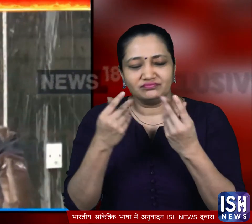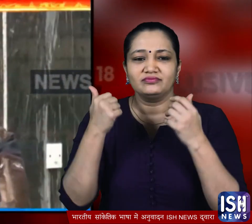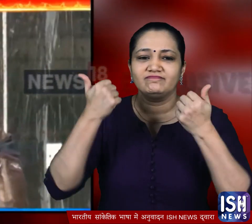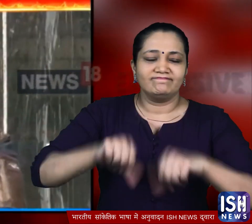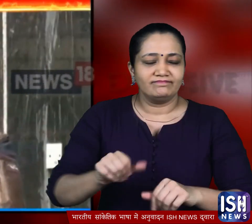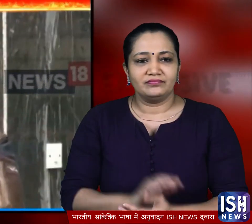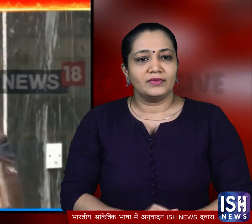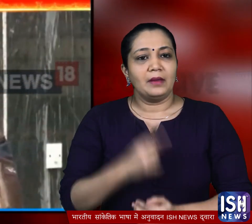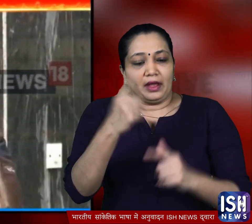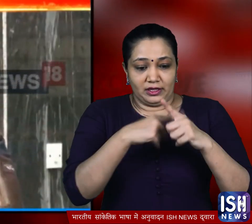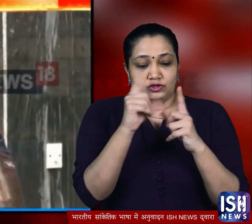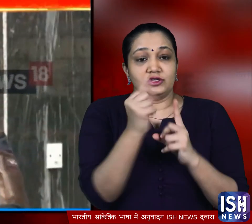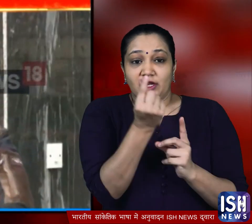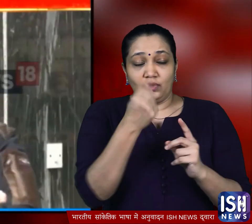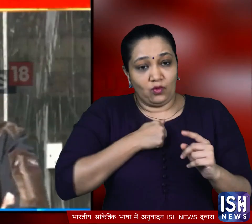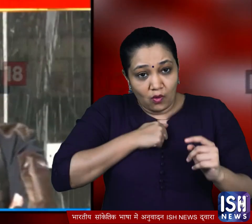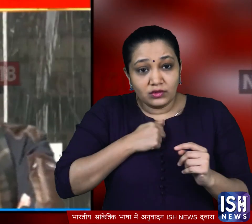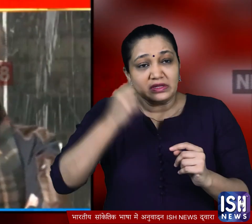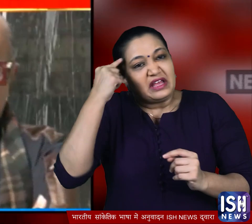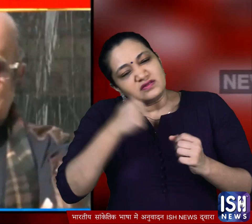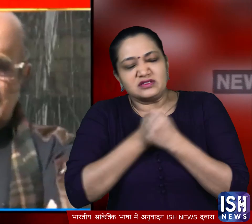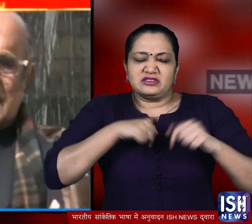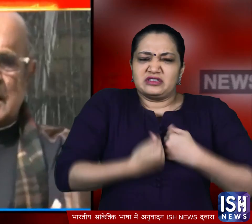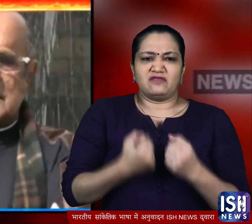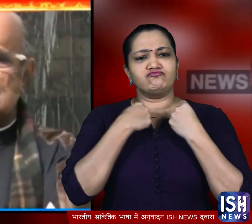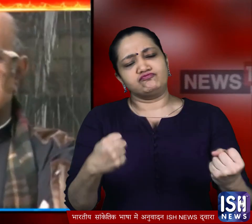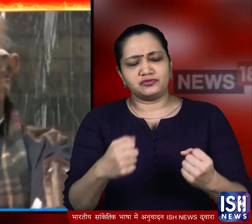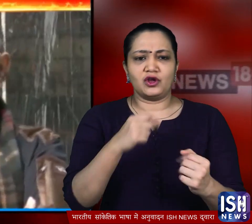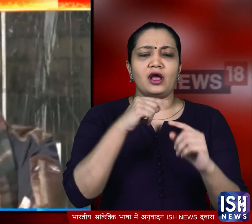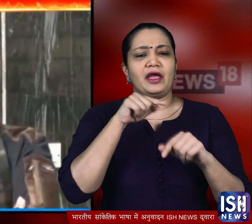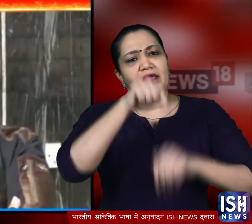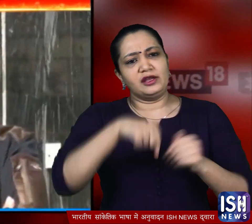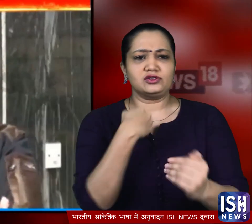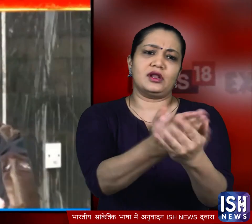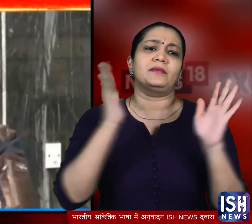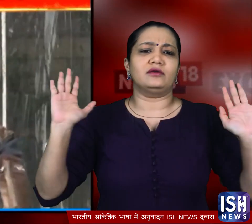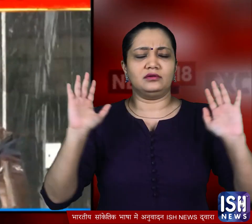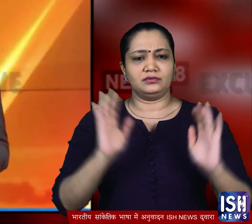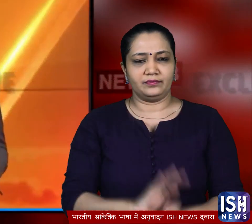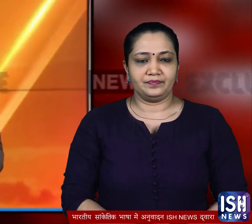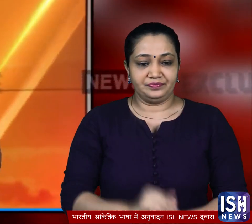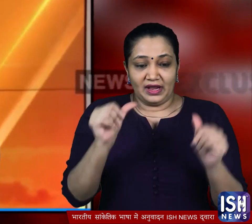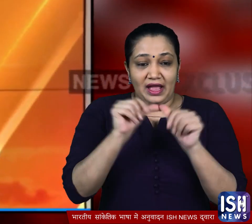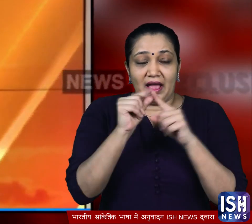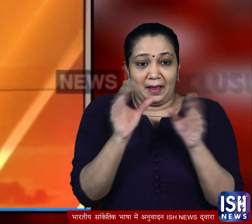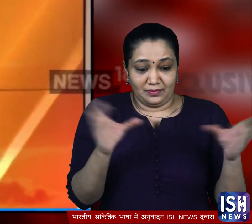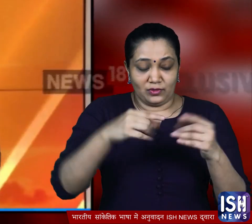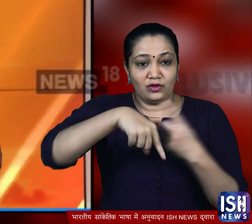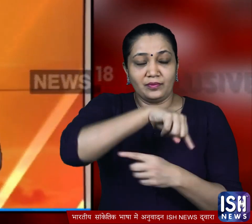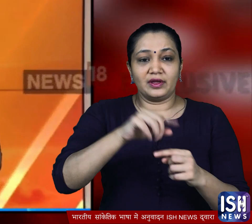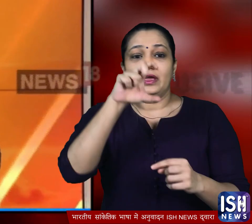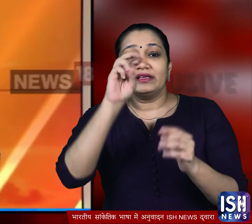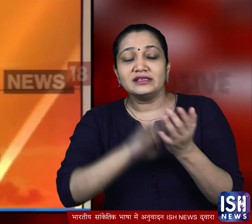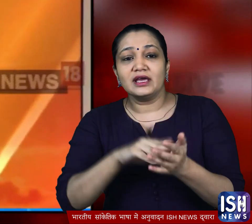इसलिए जनता दल यू ने अपने बलबूते पर अकेले चुनाव में जाने का फैसला किया है। आम आदमी पार्टी ने दावा किया